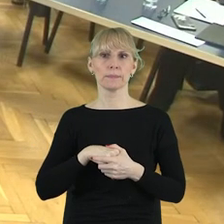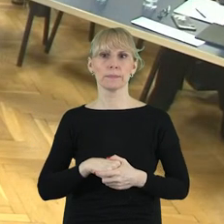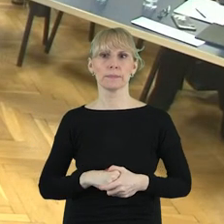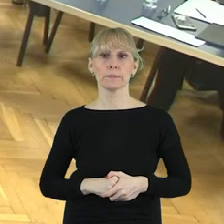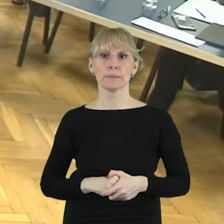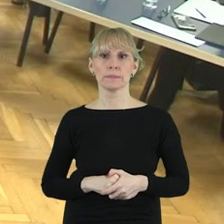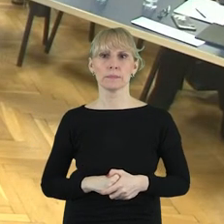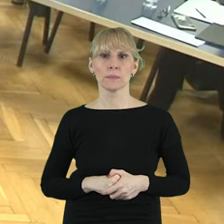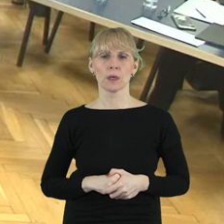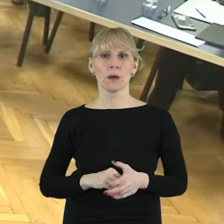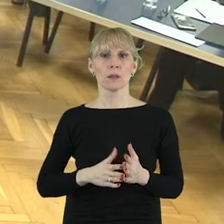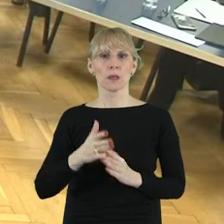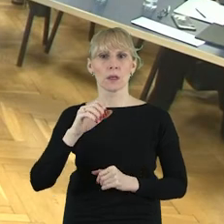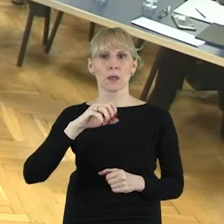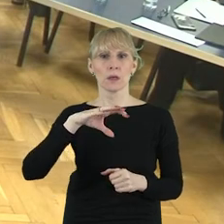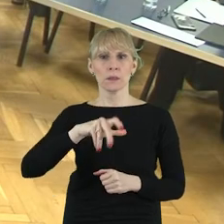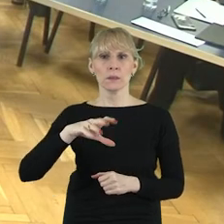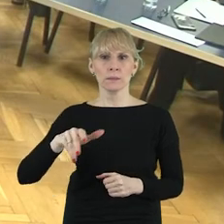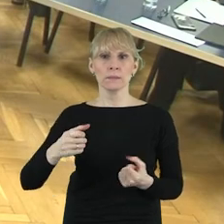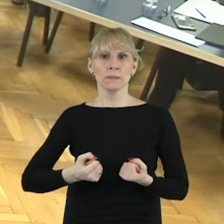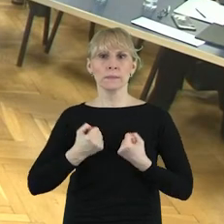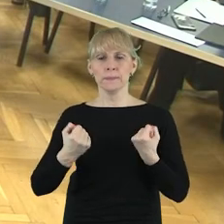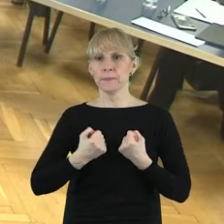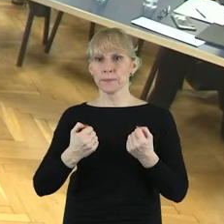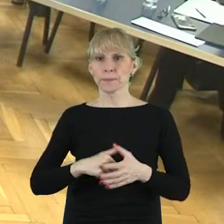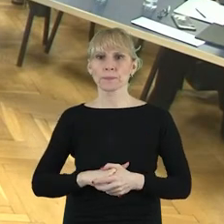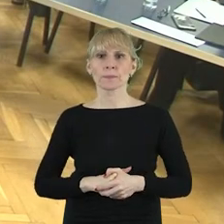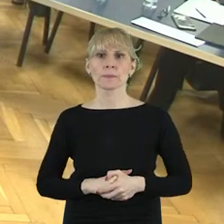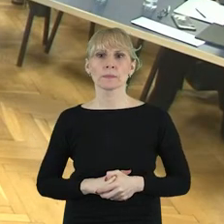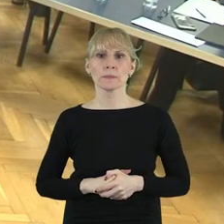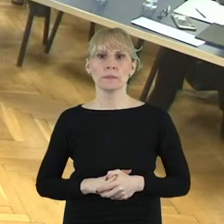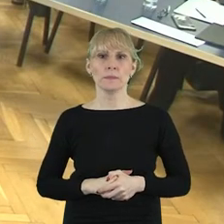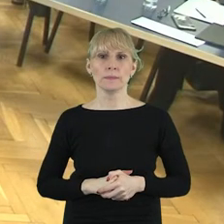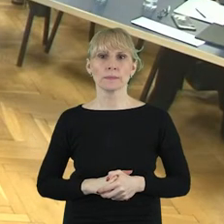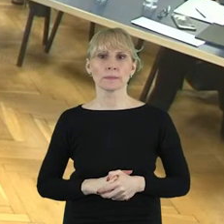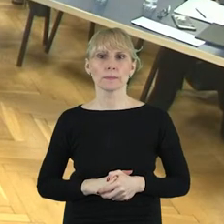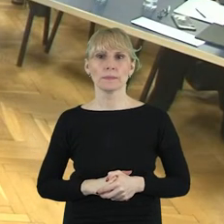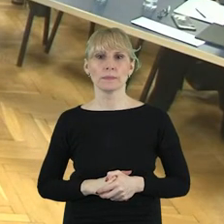tych lokalnych grup działania. Chciałbym się dowiedzieć,